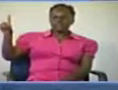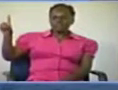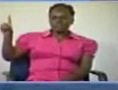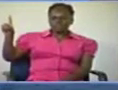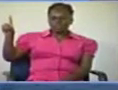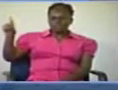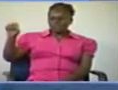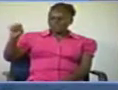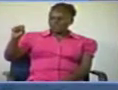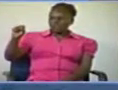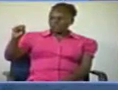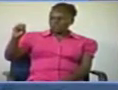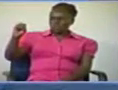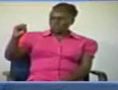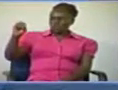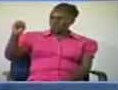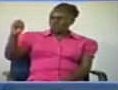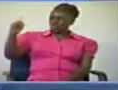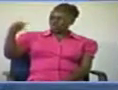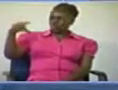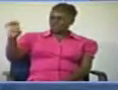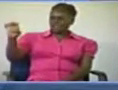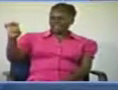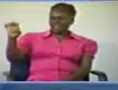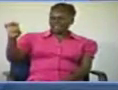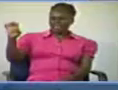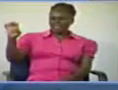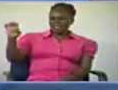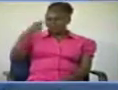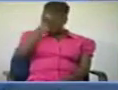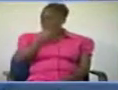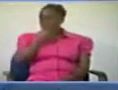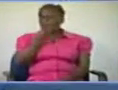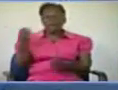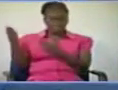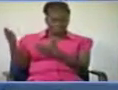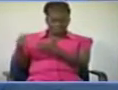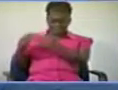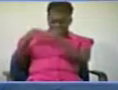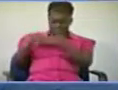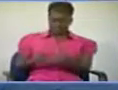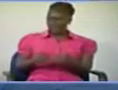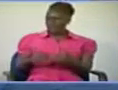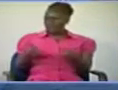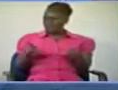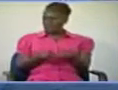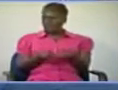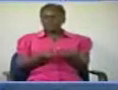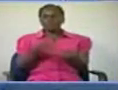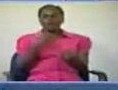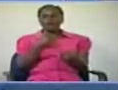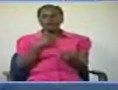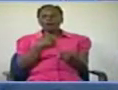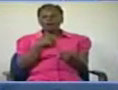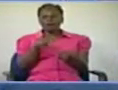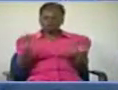Songe. Bwana Songe umesongea hadi hapa ukasogea na nashukuru sana kwa muda wako. Vile vile nakushukuru kwamba pamoja na kwamba